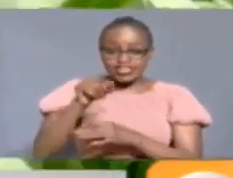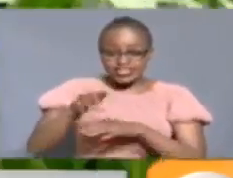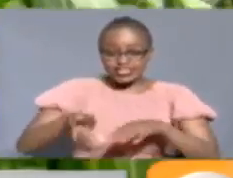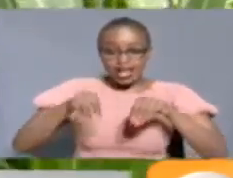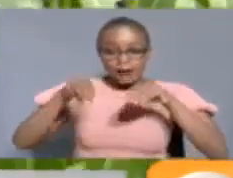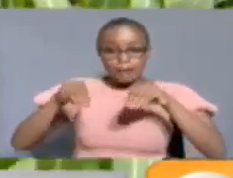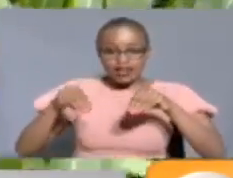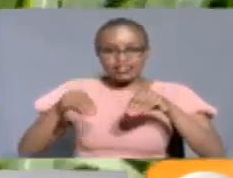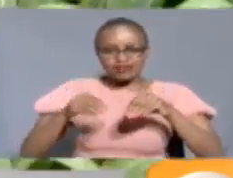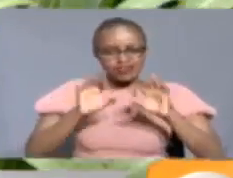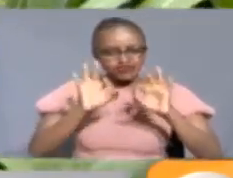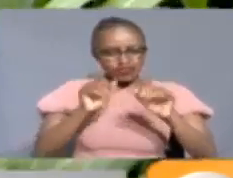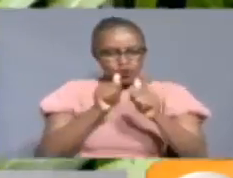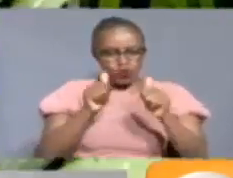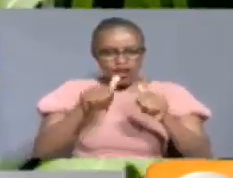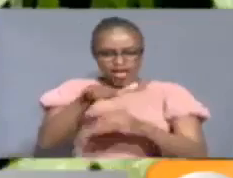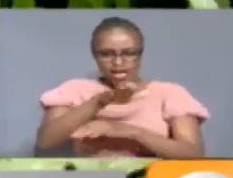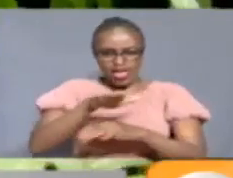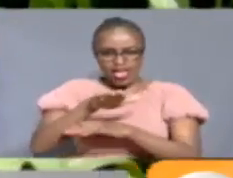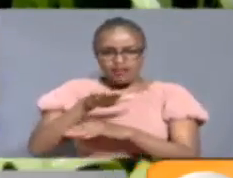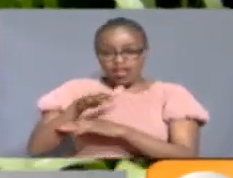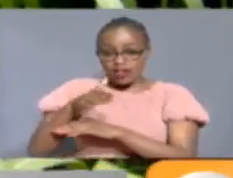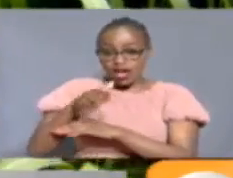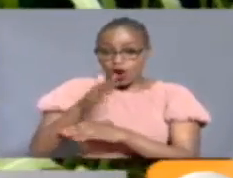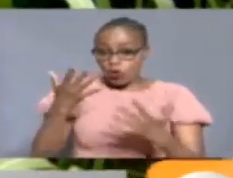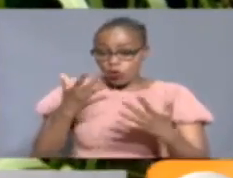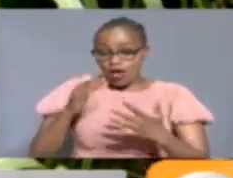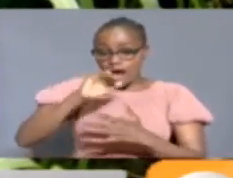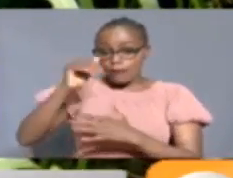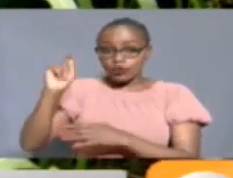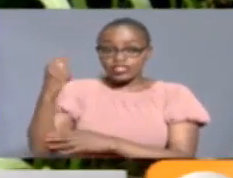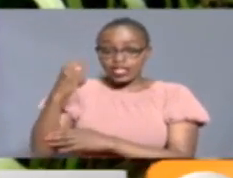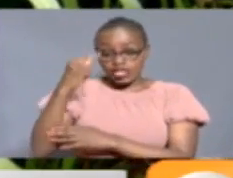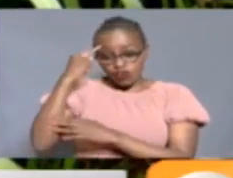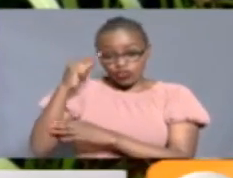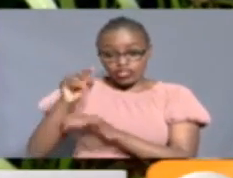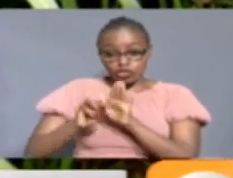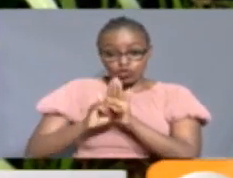hizi hufanya vyema katika maeneo ya nyanda za juu. For it to mature,